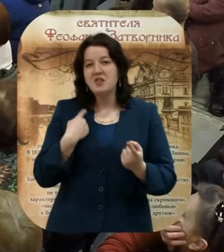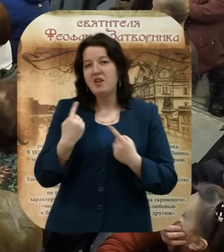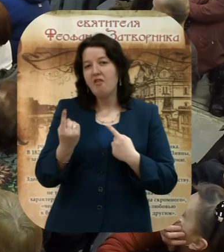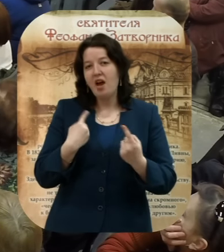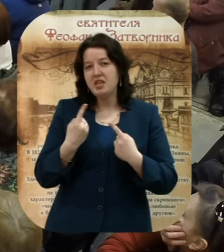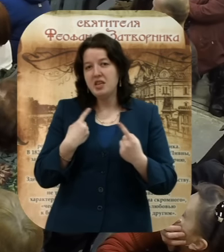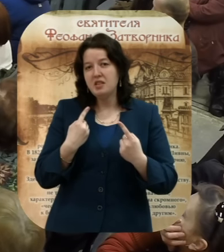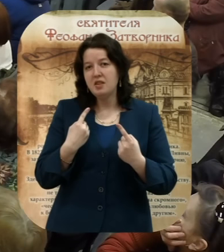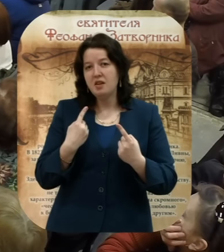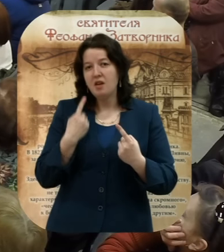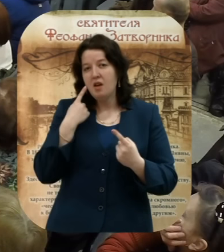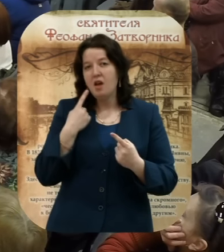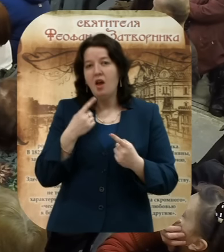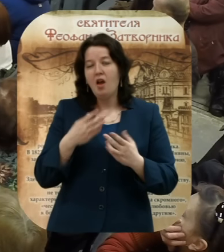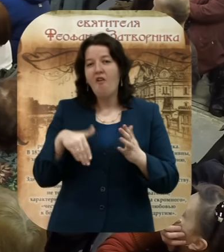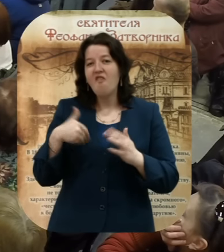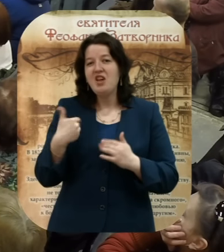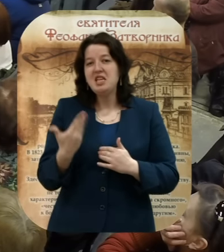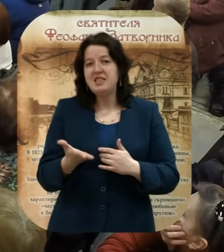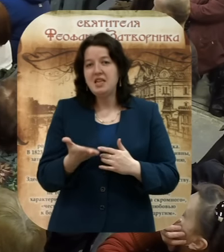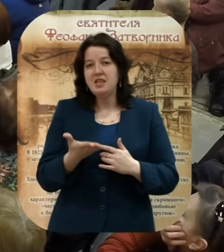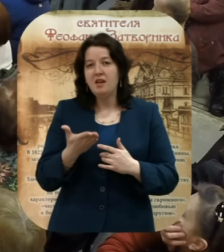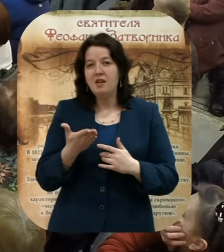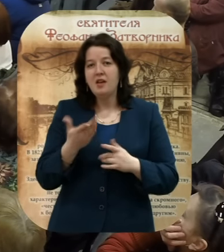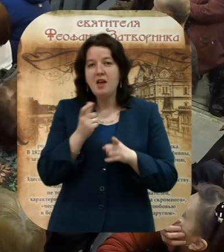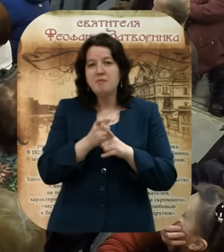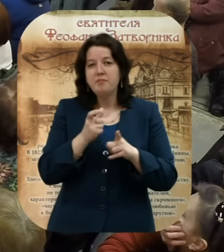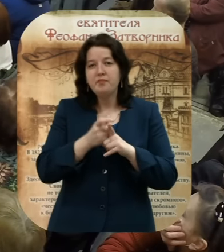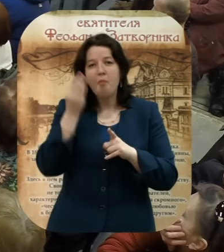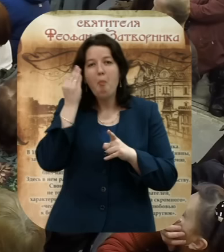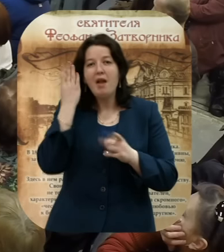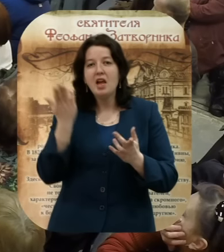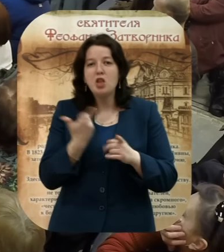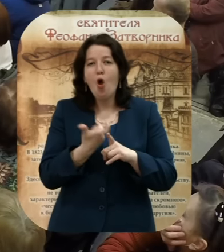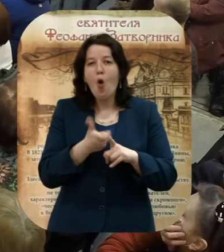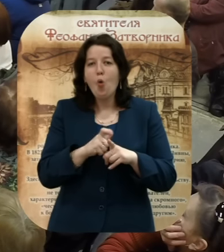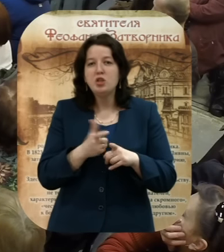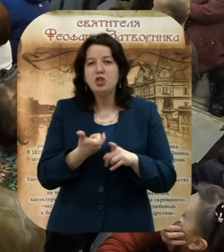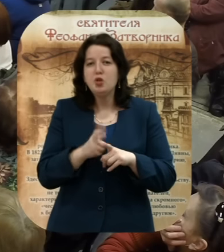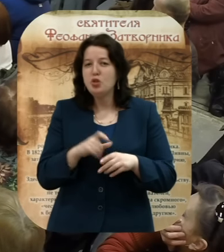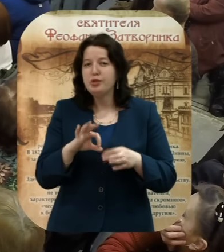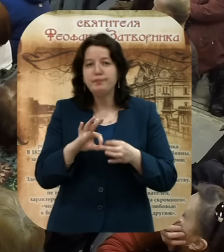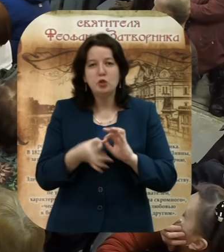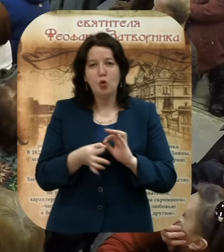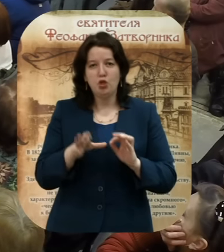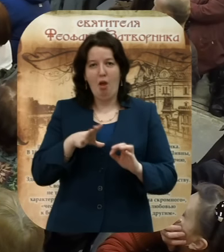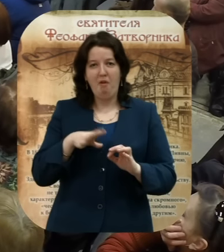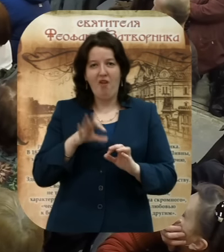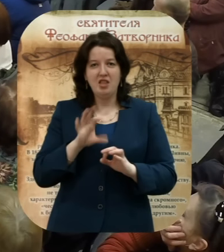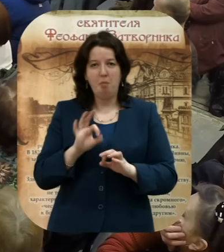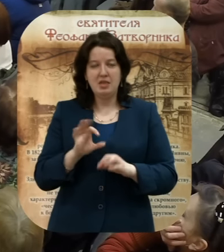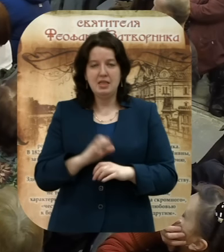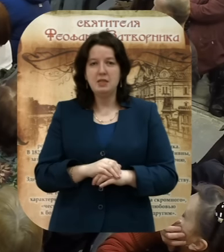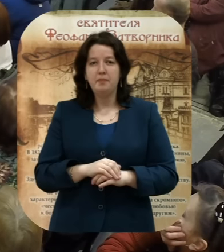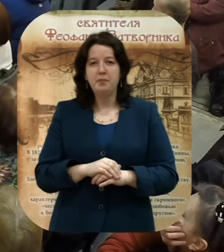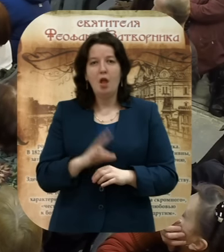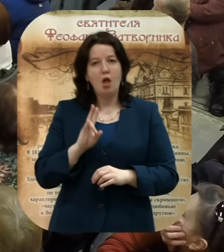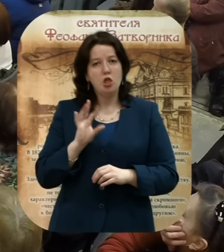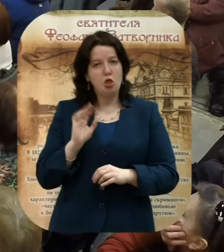говорить понятийным, пытаться выразить понятийным образом бывает очень и очень непросто.